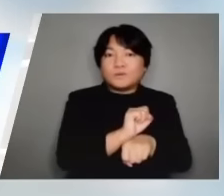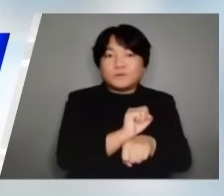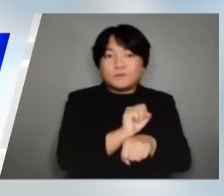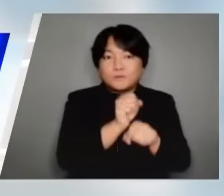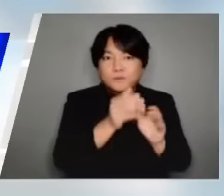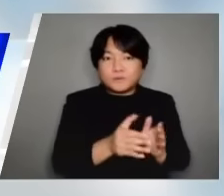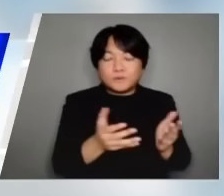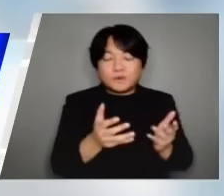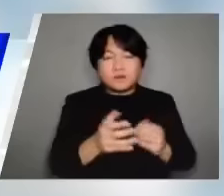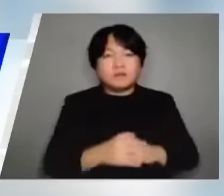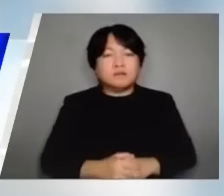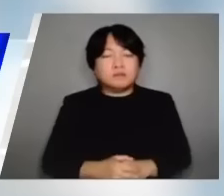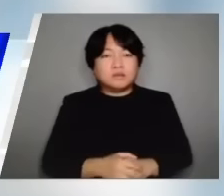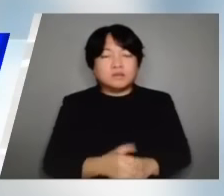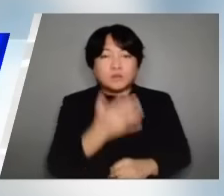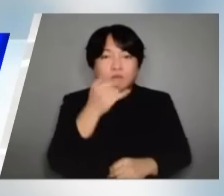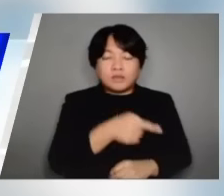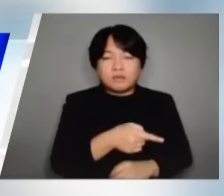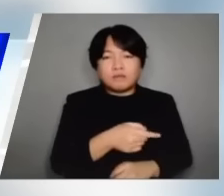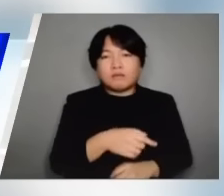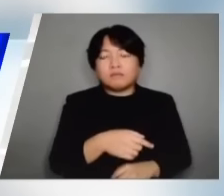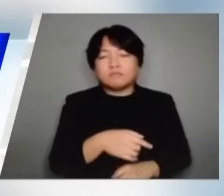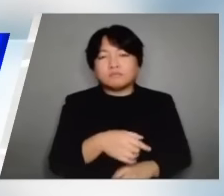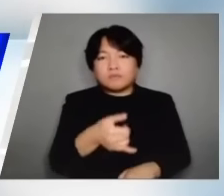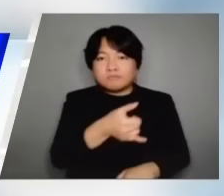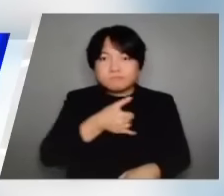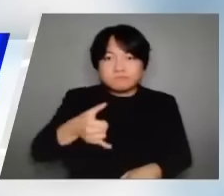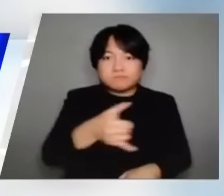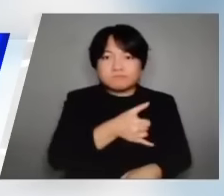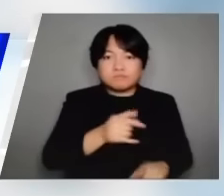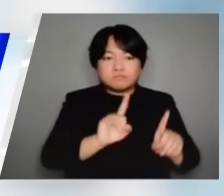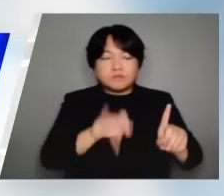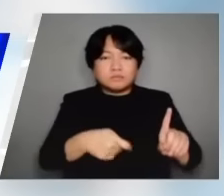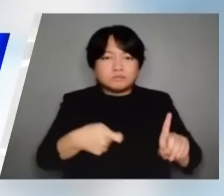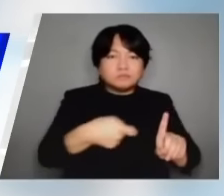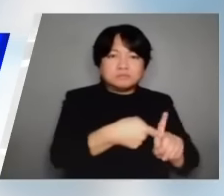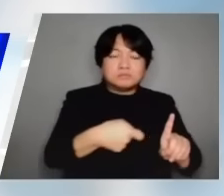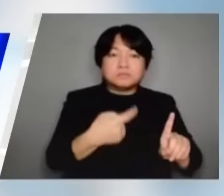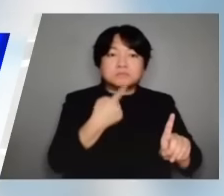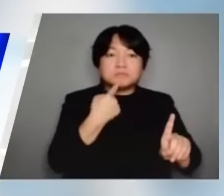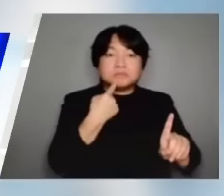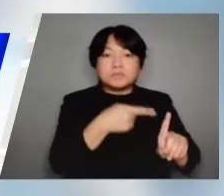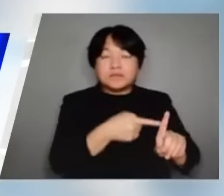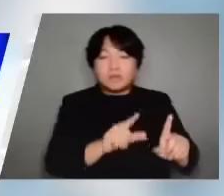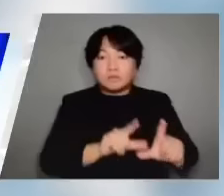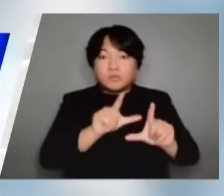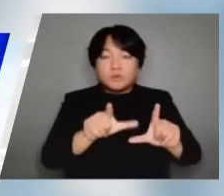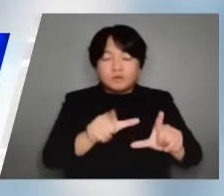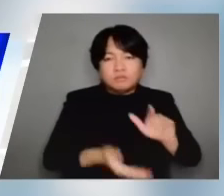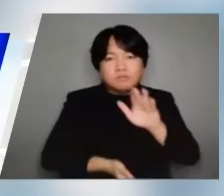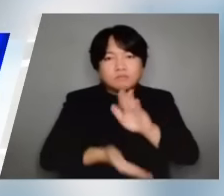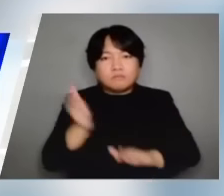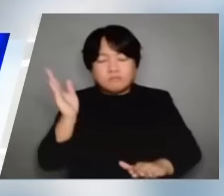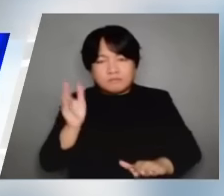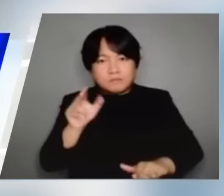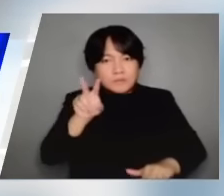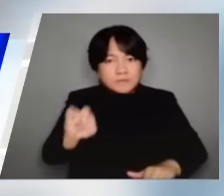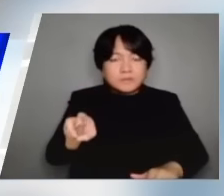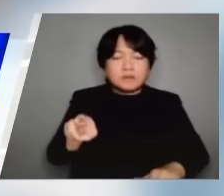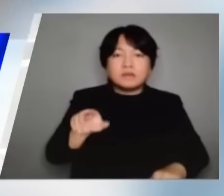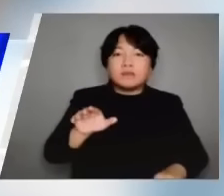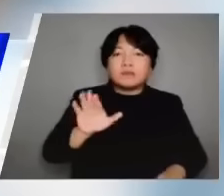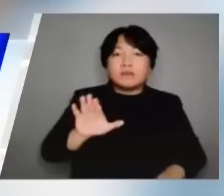ng kainumang 70 anyos na lolo ayon sa pul siya naunang umuwi ang suspect at nadatnan sa kanilang bahay ang anak na sinuntok